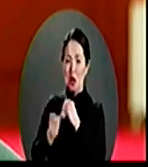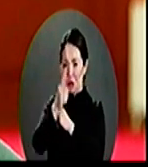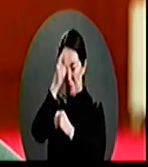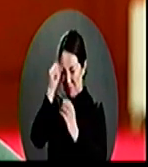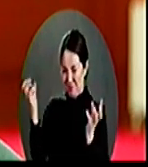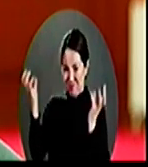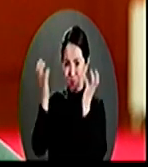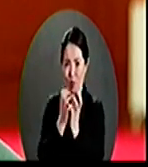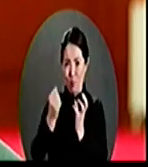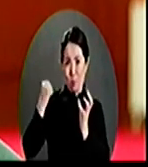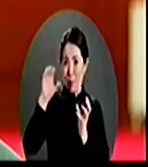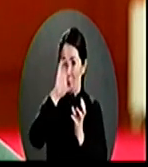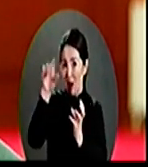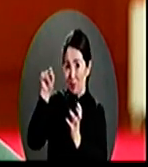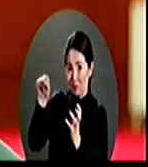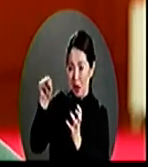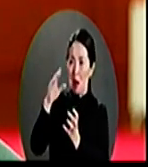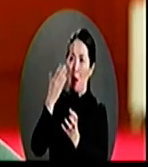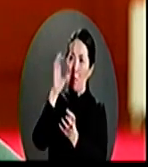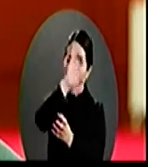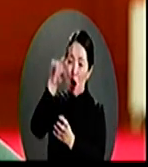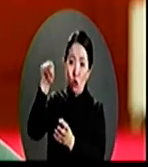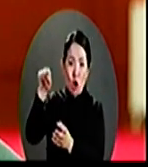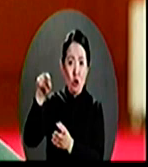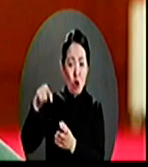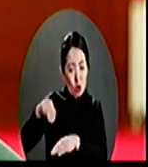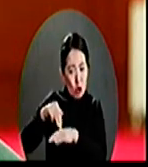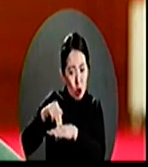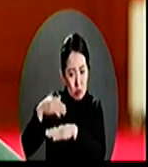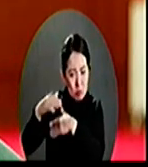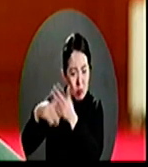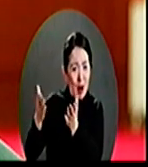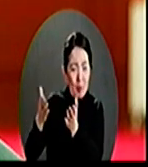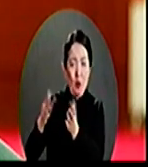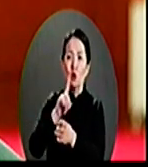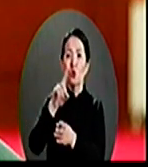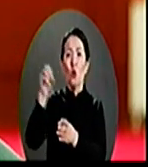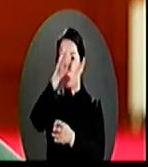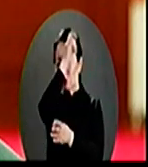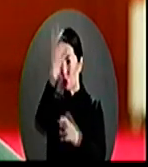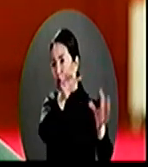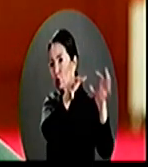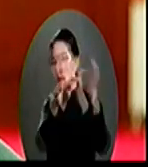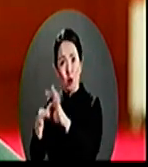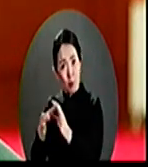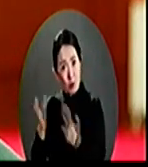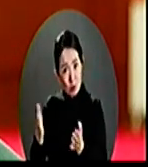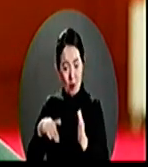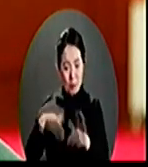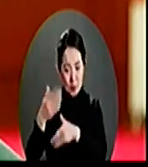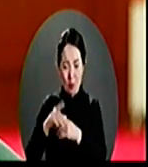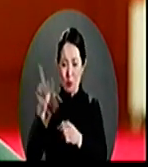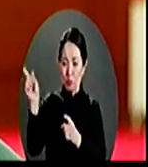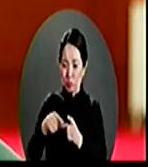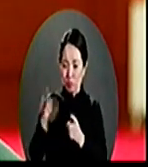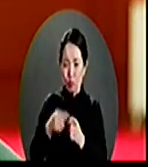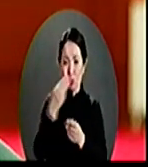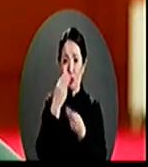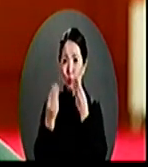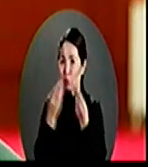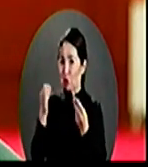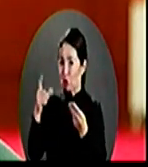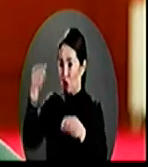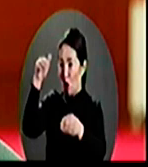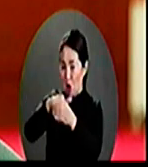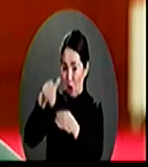бүрдүүлдэг хамгийн гол байгууллага. Энэ байгууллага нь одоогийн тогтолцоогоор 100% ерөнхийлөгчөөс хамаарал бүхий байдлаар томилогдож